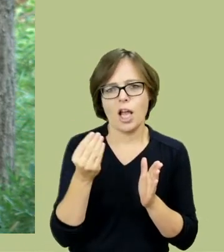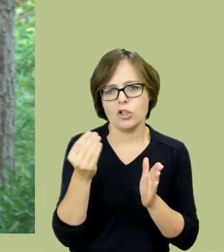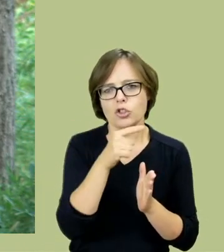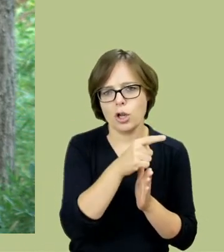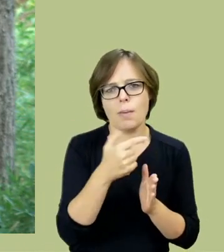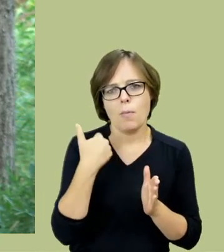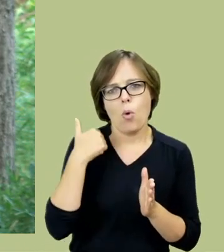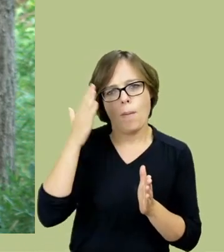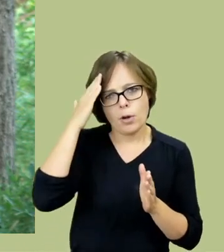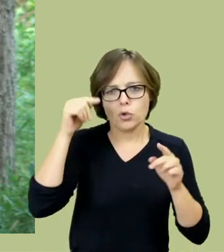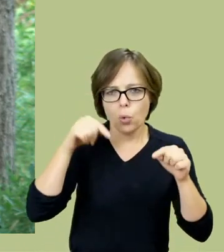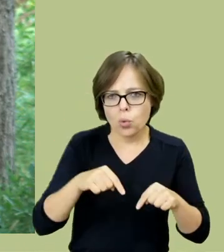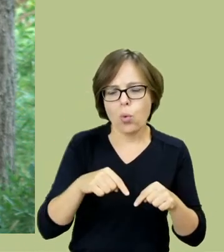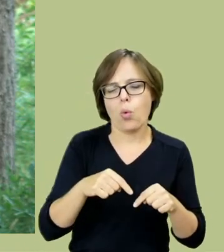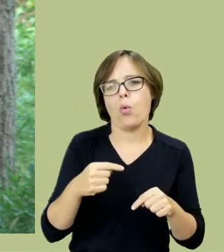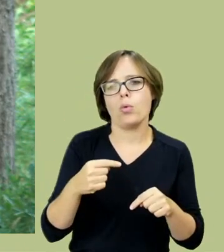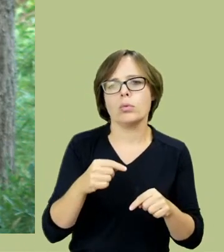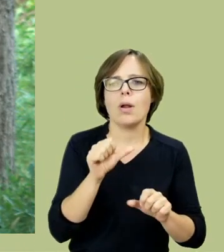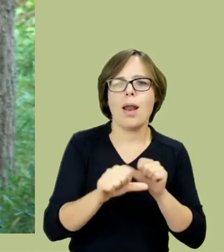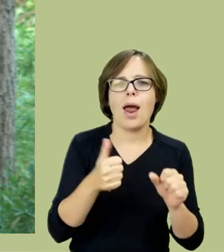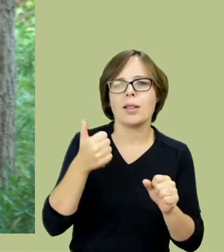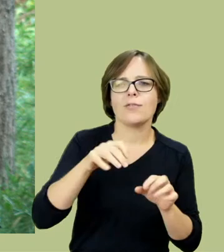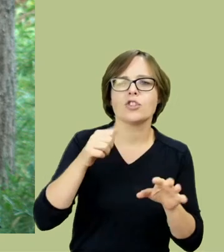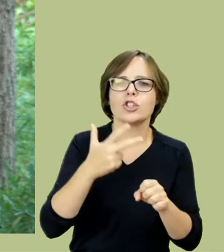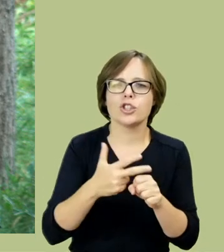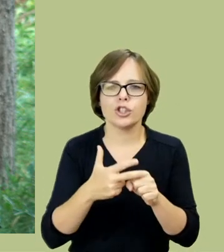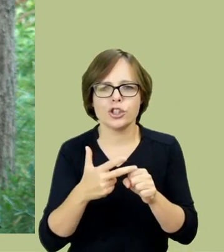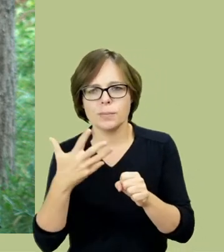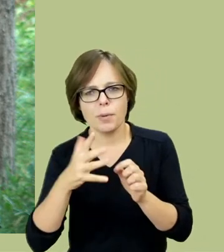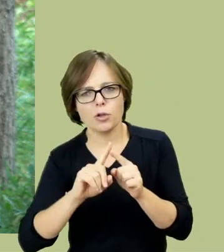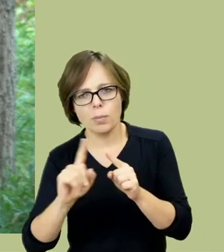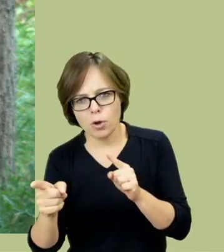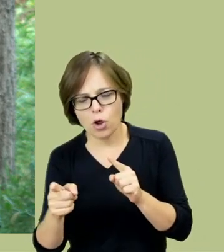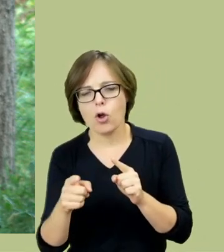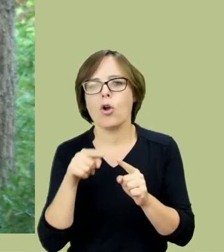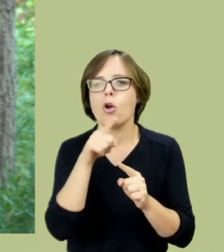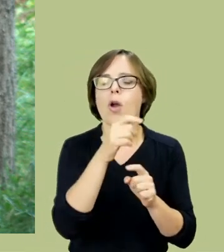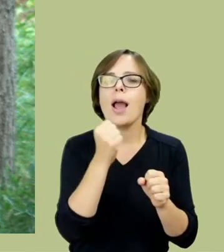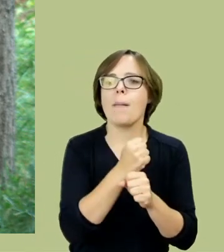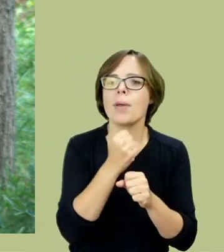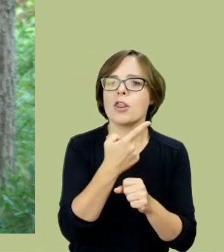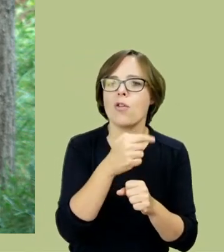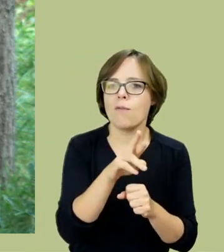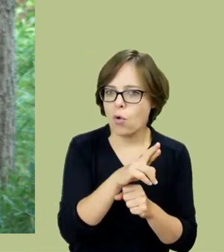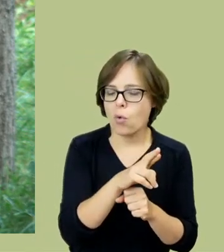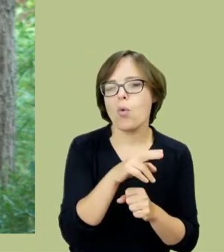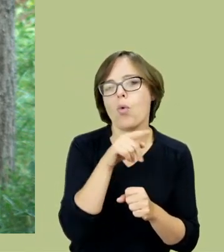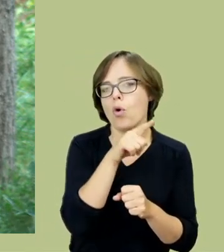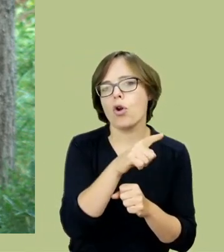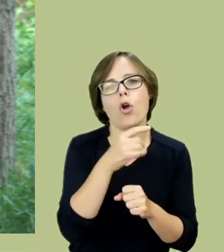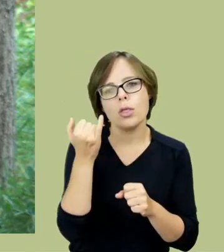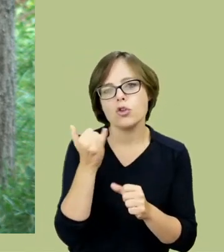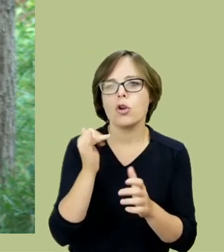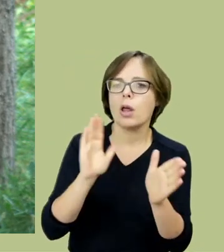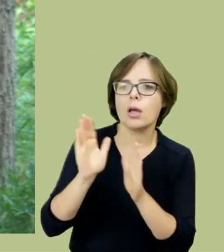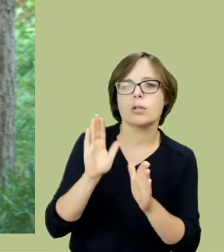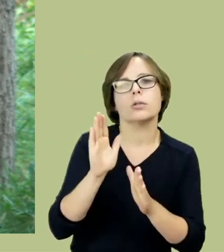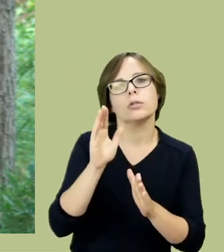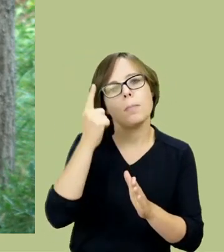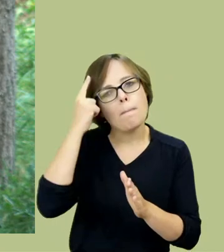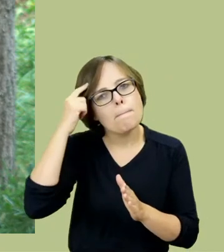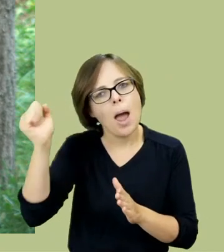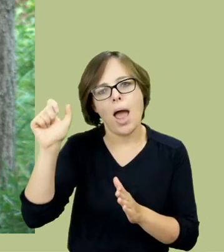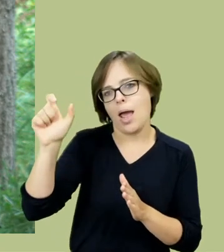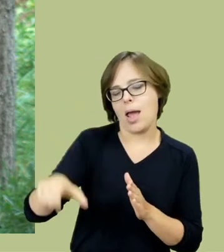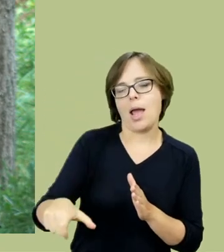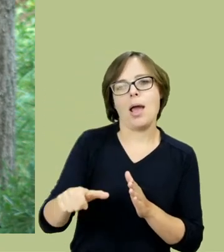w końcu lat 30. W Kamiennym Dworze kultywowała głównie jego pamięć, zajmowała się pamiątkami